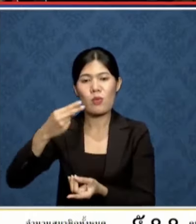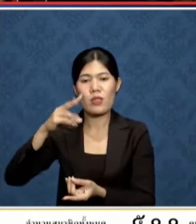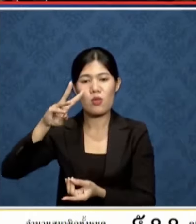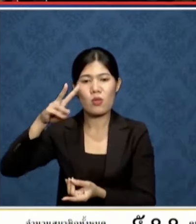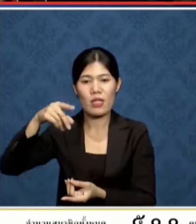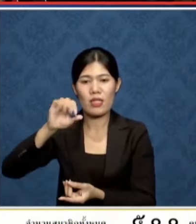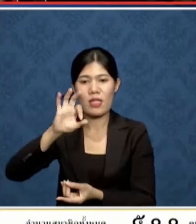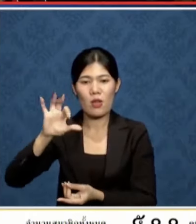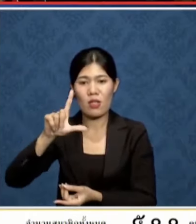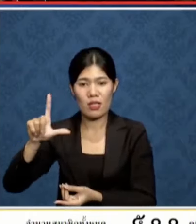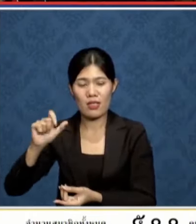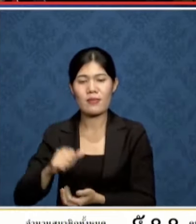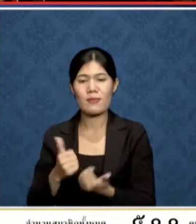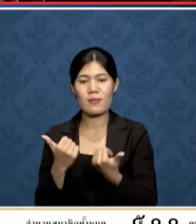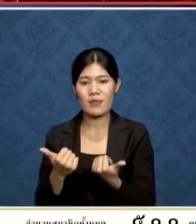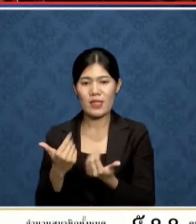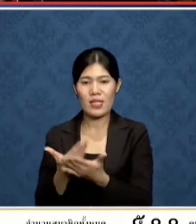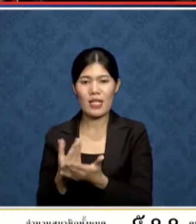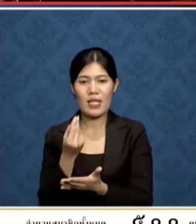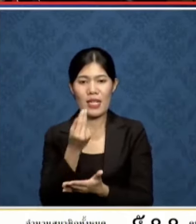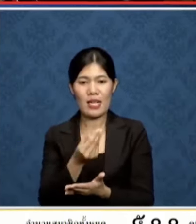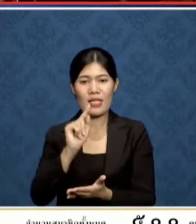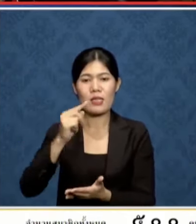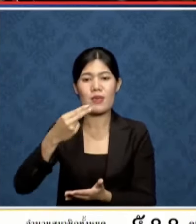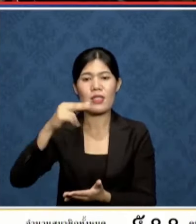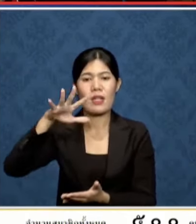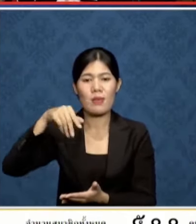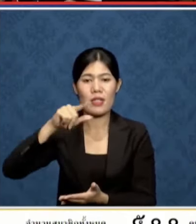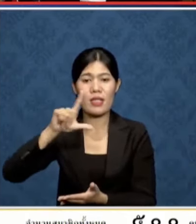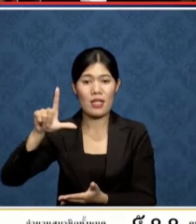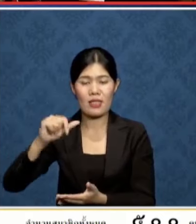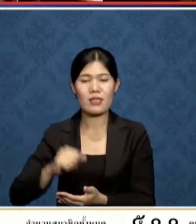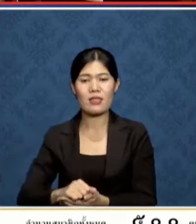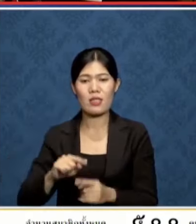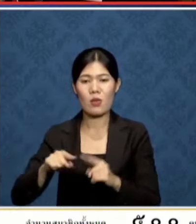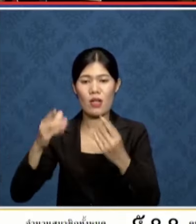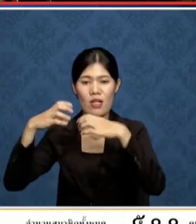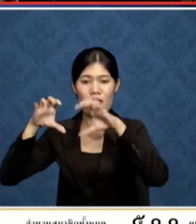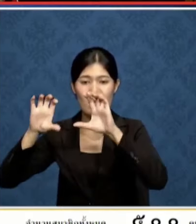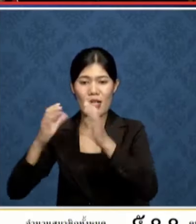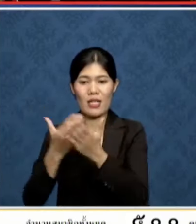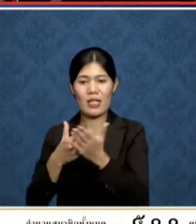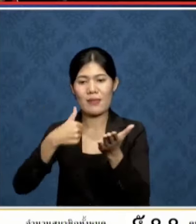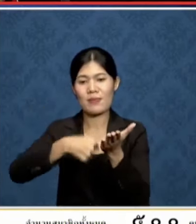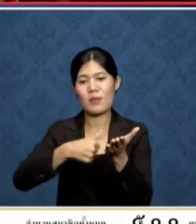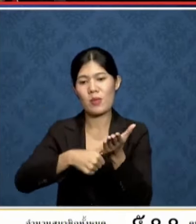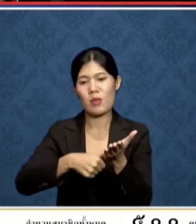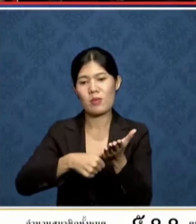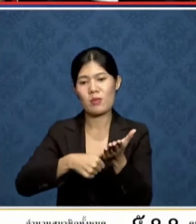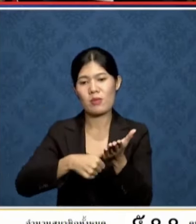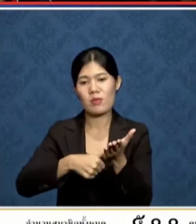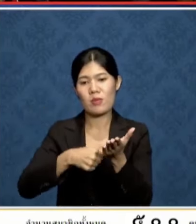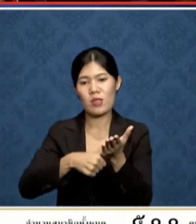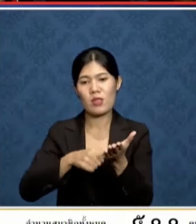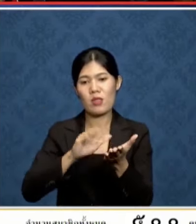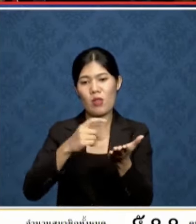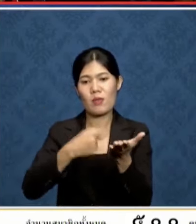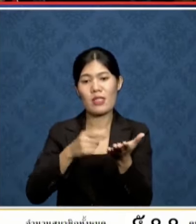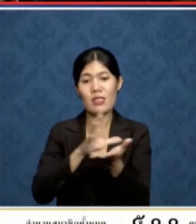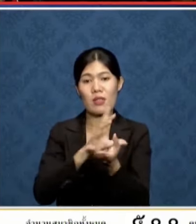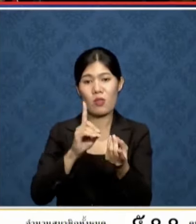68นี้รัฐก็ใช้หนี้ประกันสังคมมาแค่ 15,000ล้านนะครับหนี้ที่รัฐบาลติดนะครับหรือศัพท์เทคนิคคือเงินที่รัฐบาลค้างสมทบ